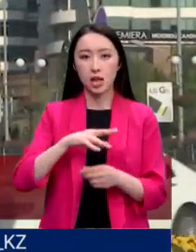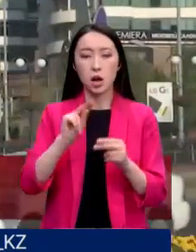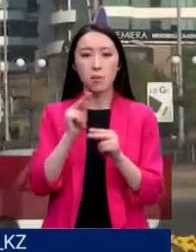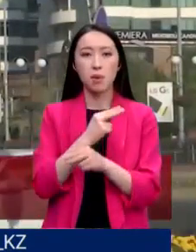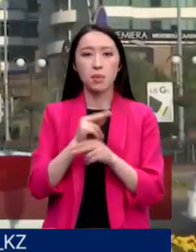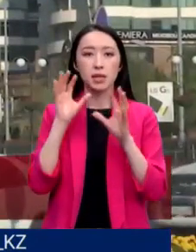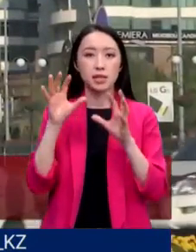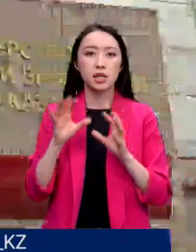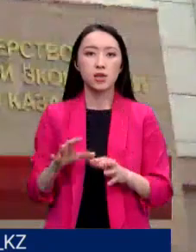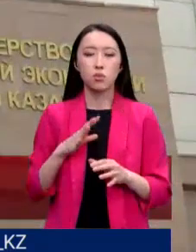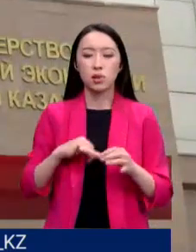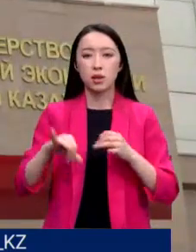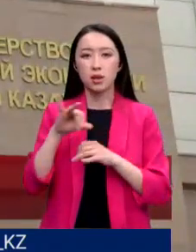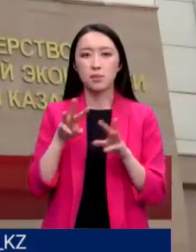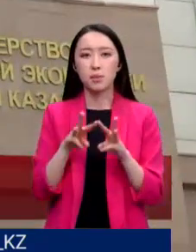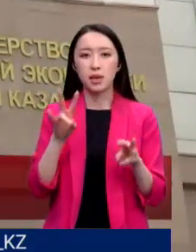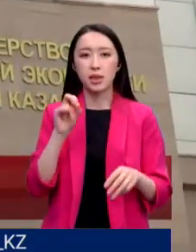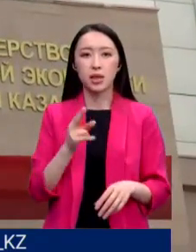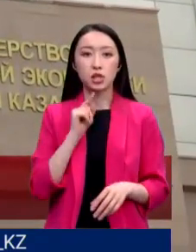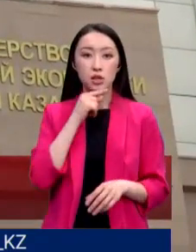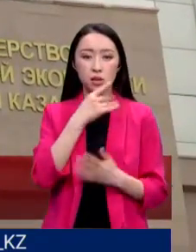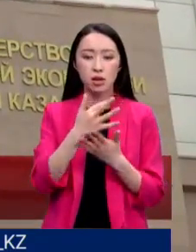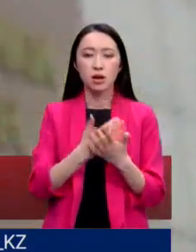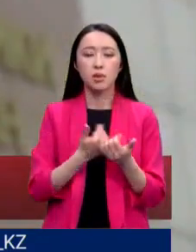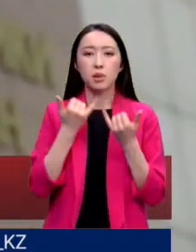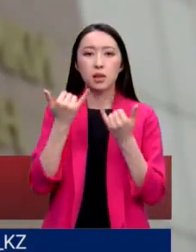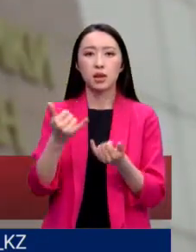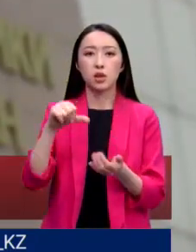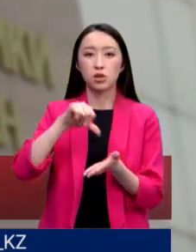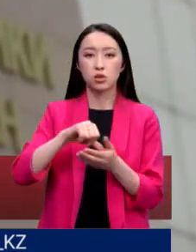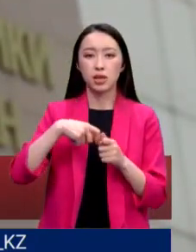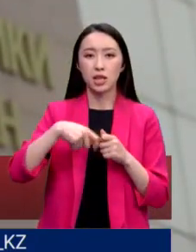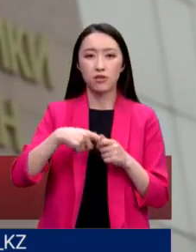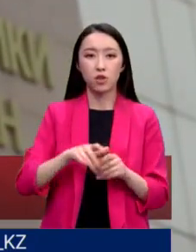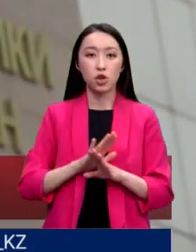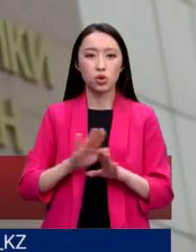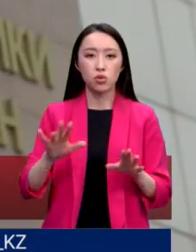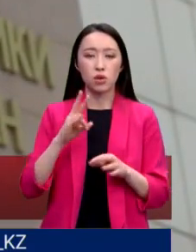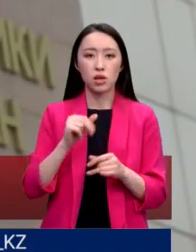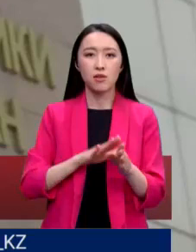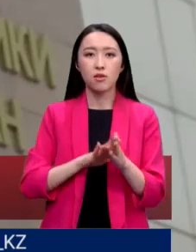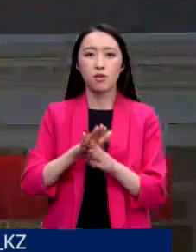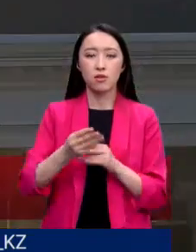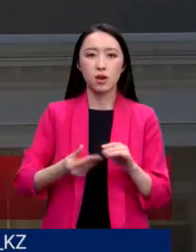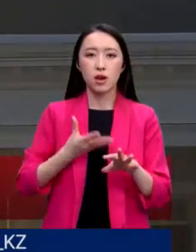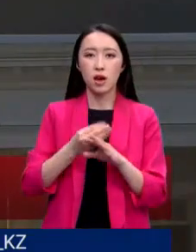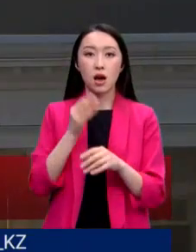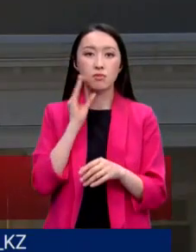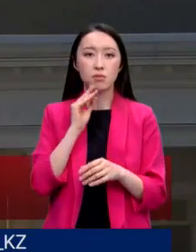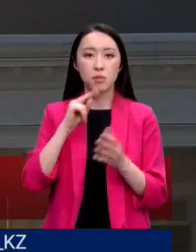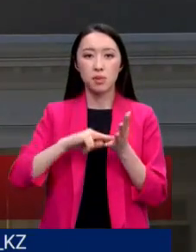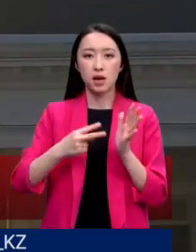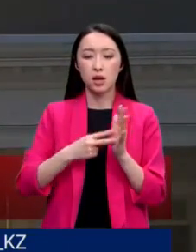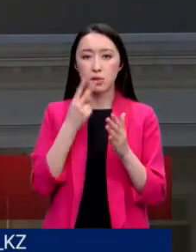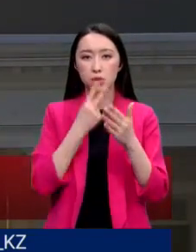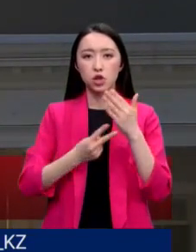закон разработали в Министерстве нацэкономики. Ведомстве предлагают привлекать инвестиции только на реализацию капиталоемких проектов,